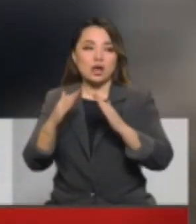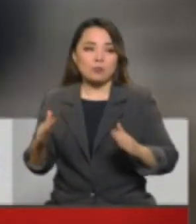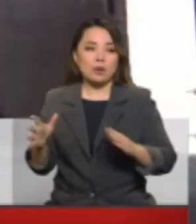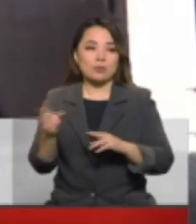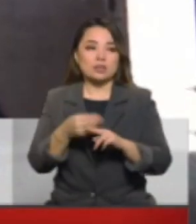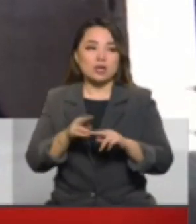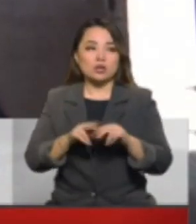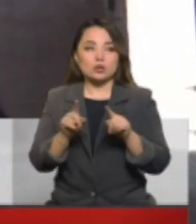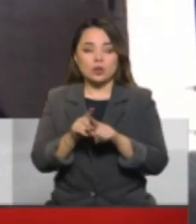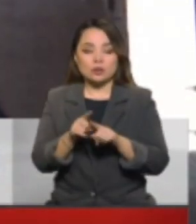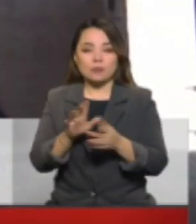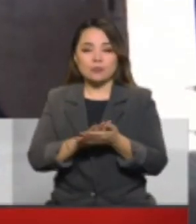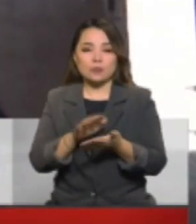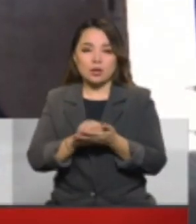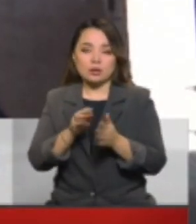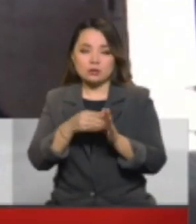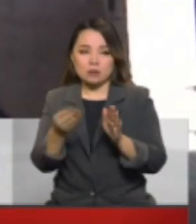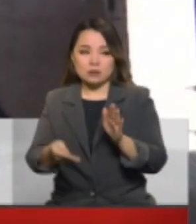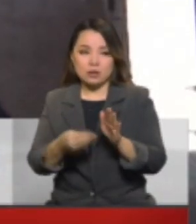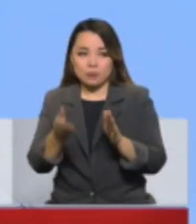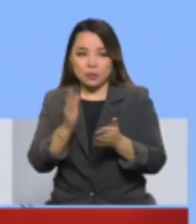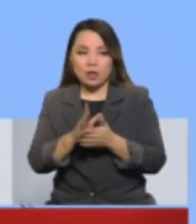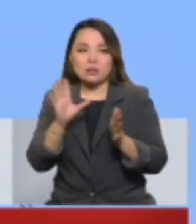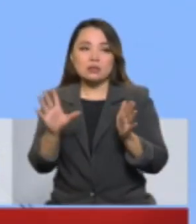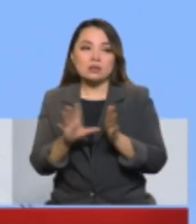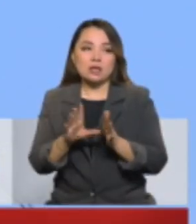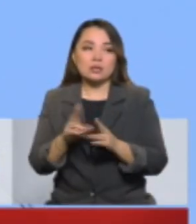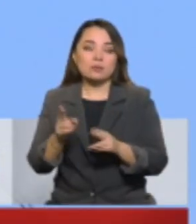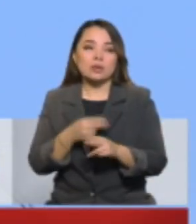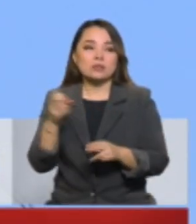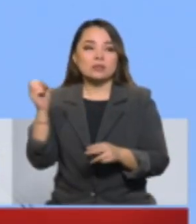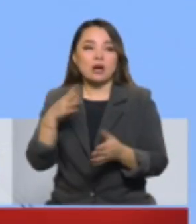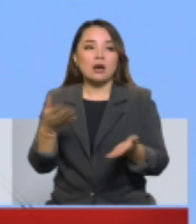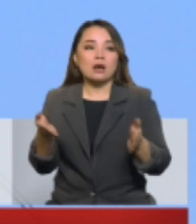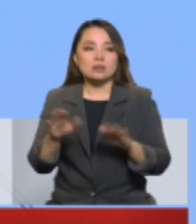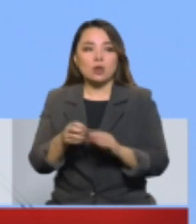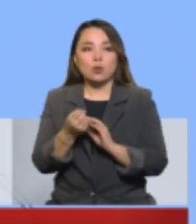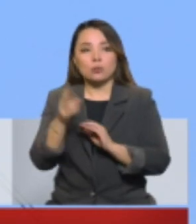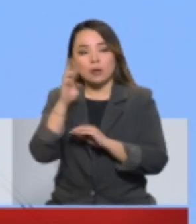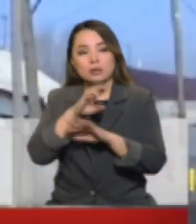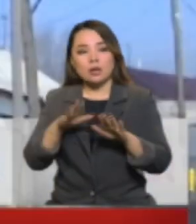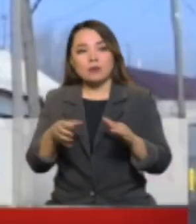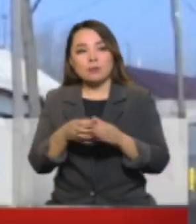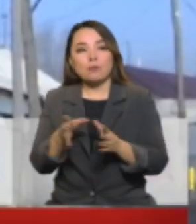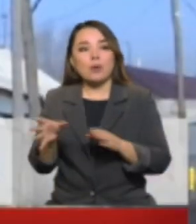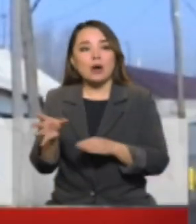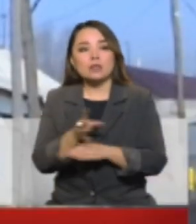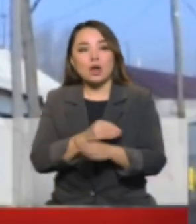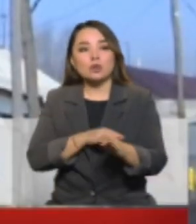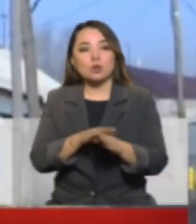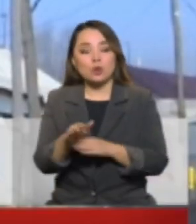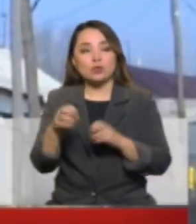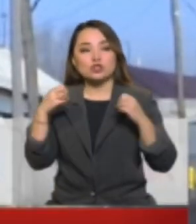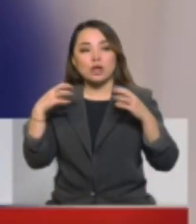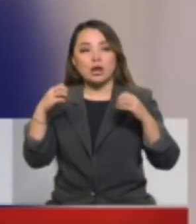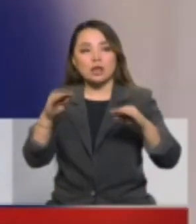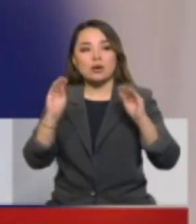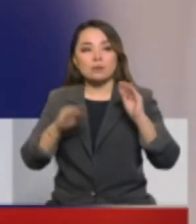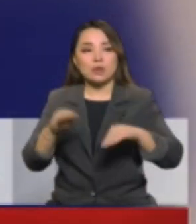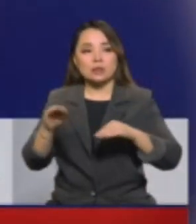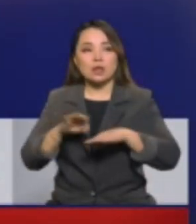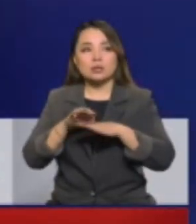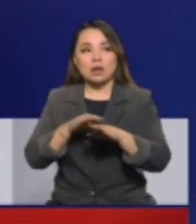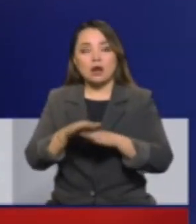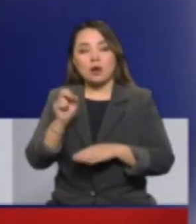қабырға қаптамалары зақымданған. Қазір электр қуатынсыз қалған 11 елді мекеннің барлығына түгел жарық берілді.